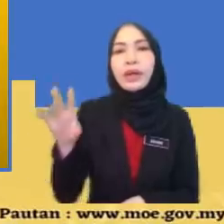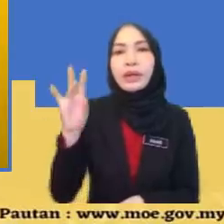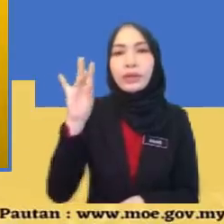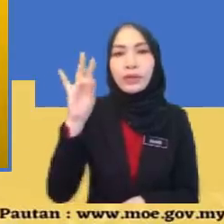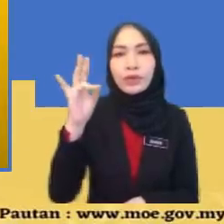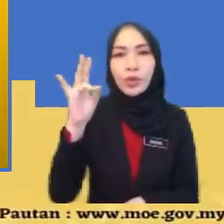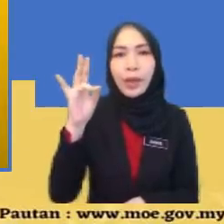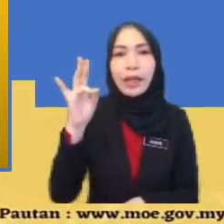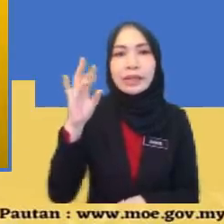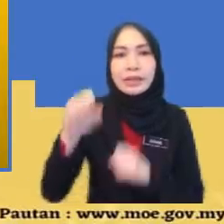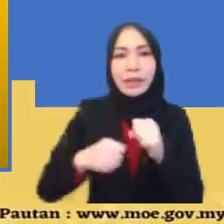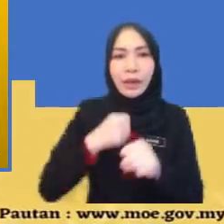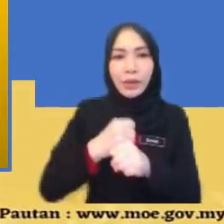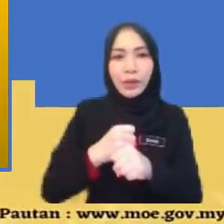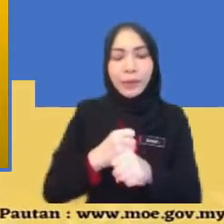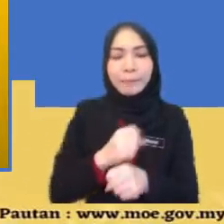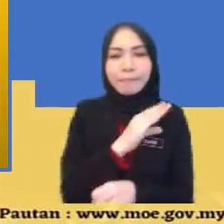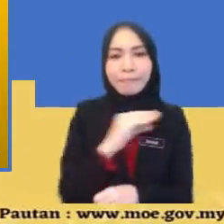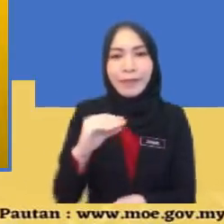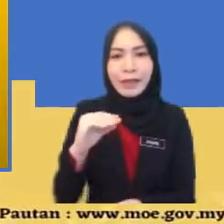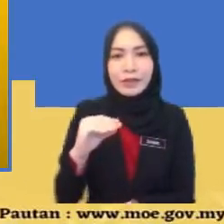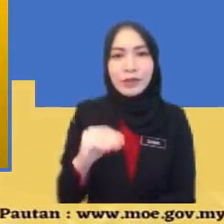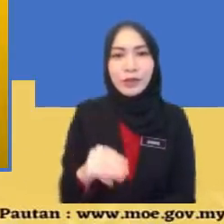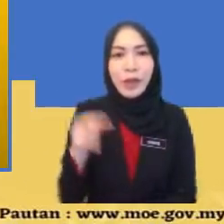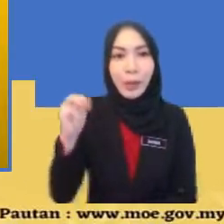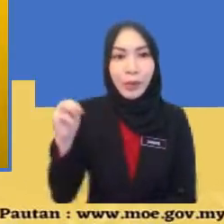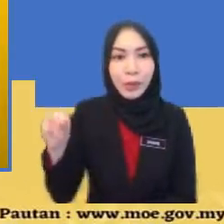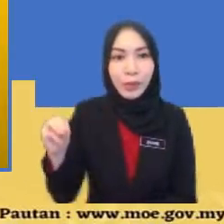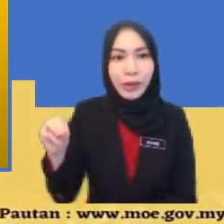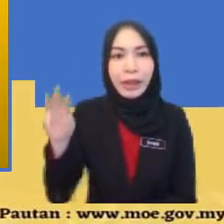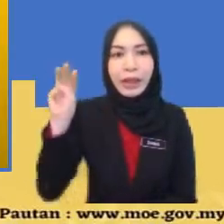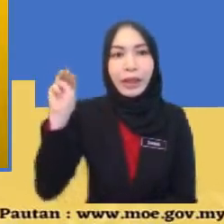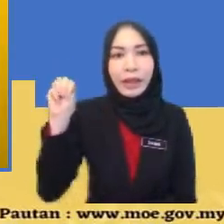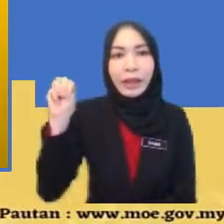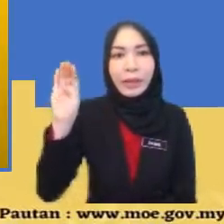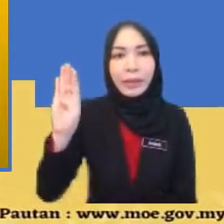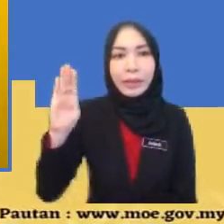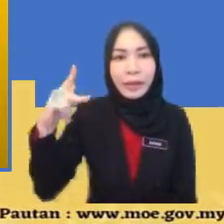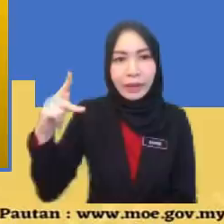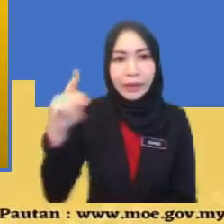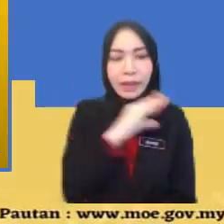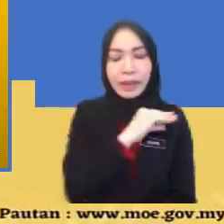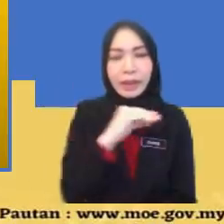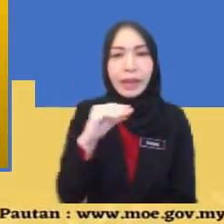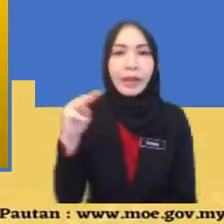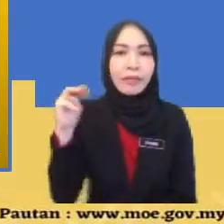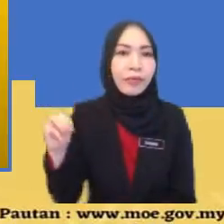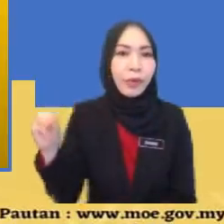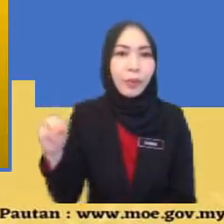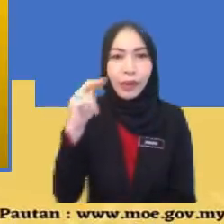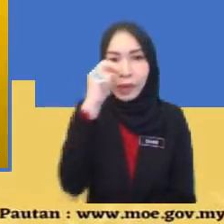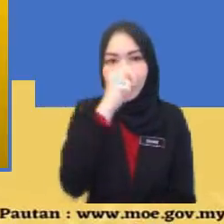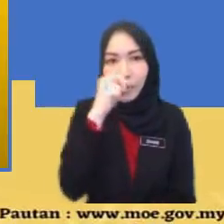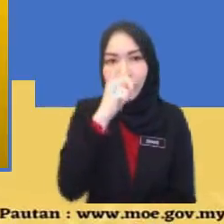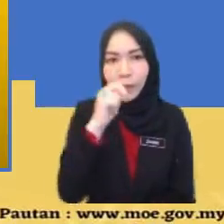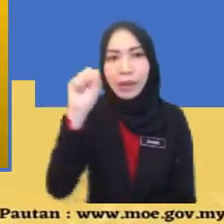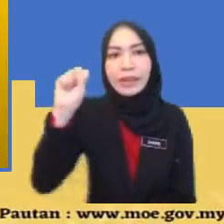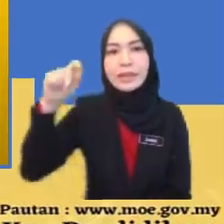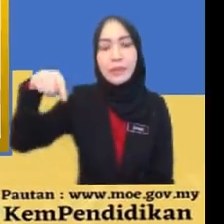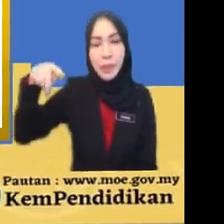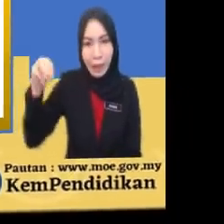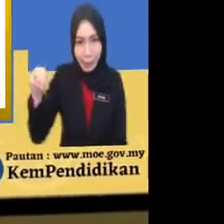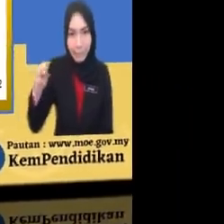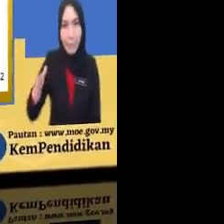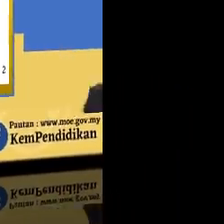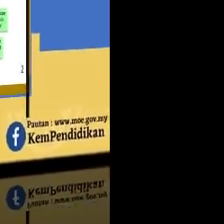SGM bagi murid berkeperluan khas atau MBC juga diberikan perhatian khusus Hai gonto